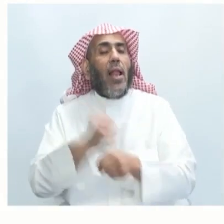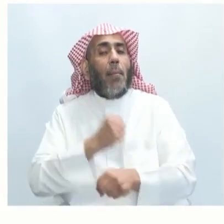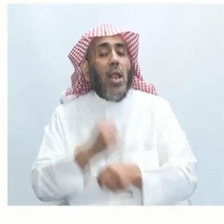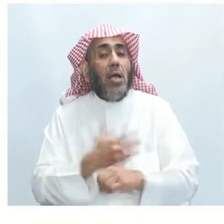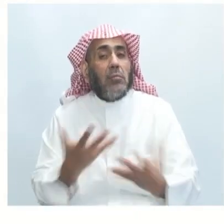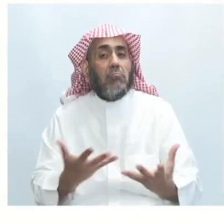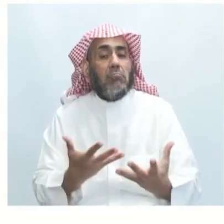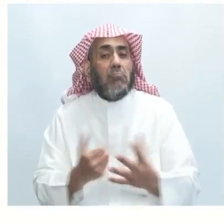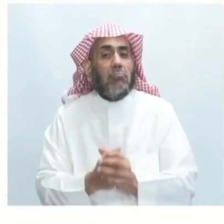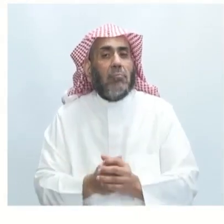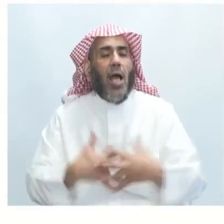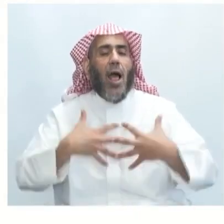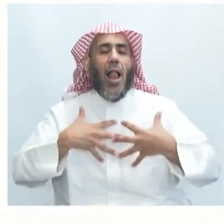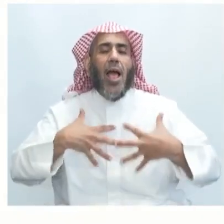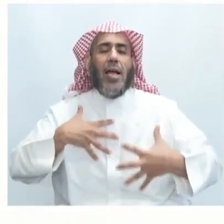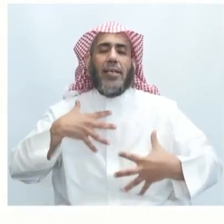العمليات